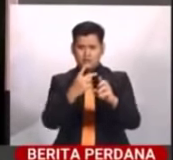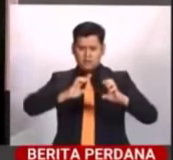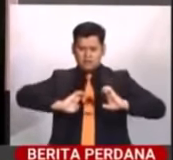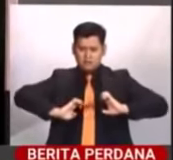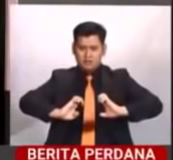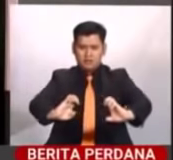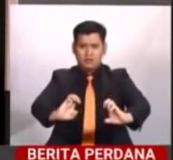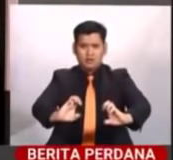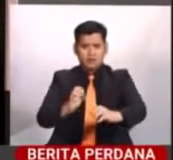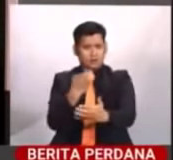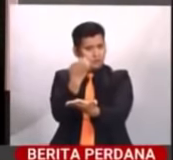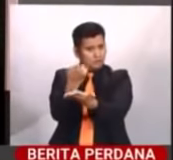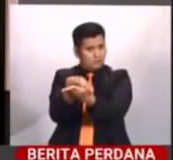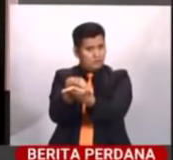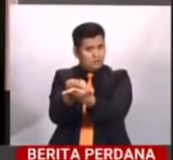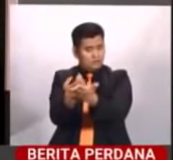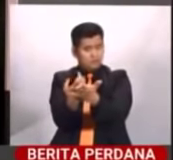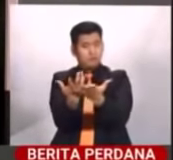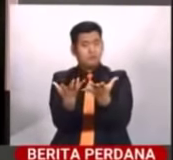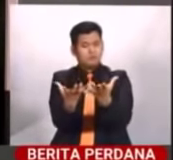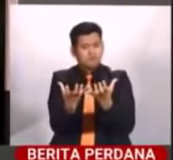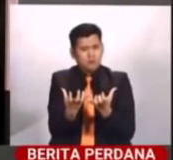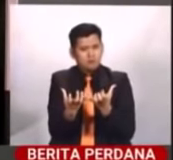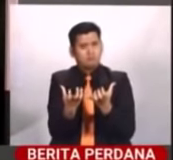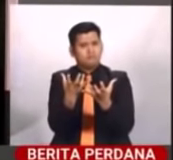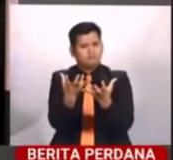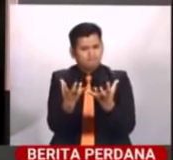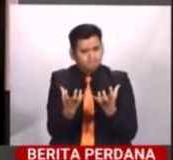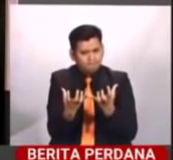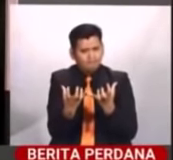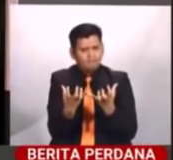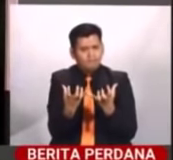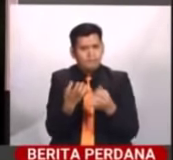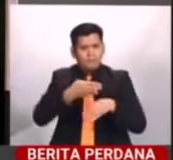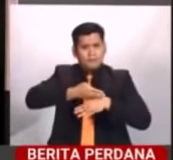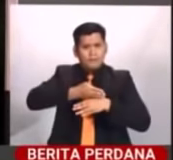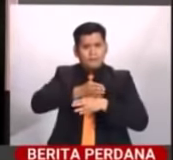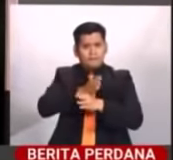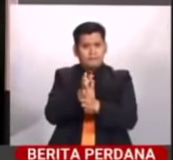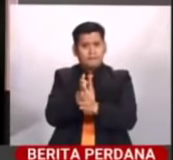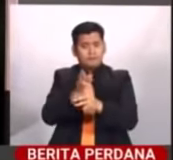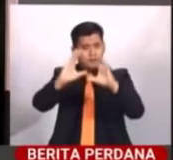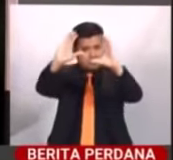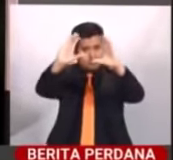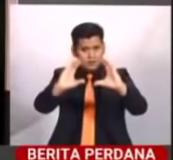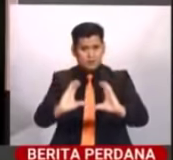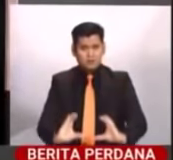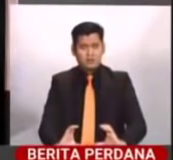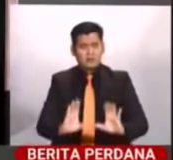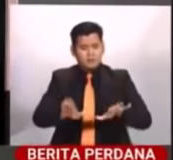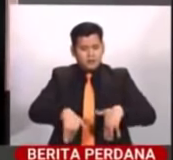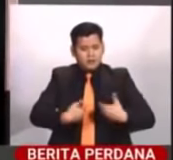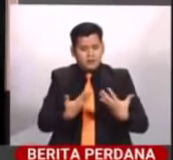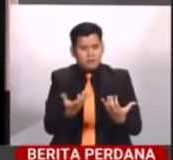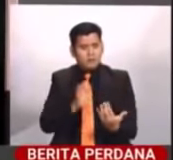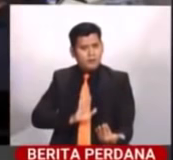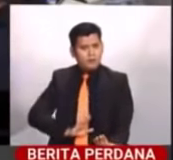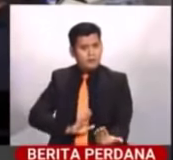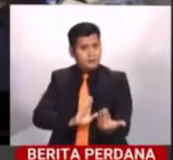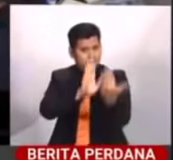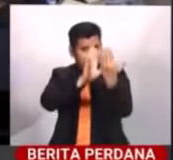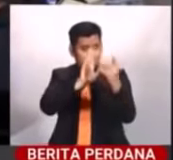kecemasan ekonomi yang menuntut untuk memerlukan satu bentuk cara untuk menanganinya secepat